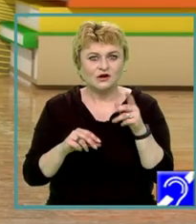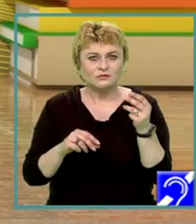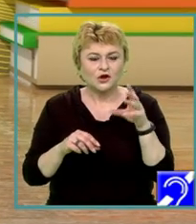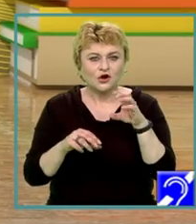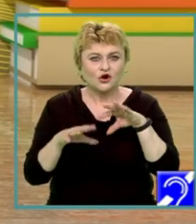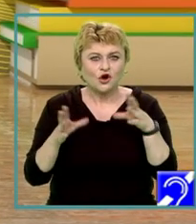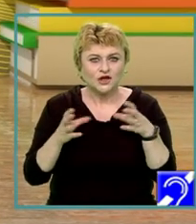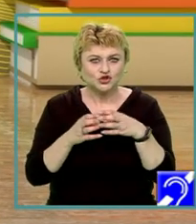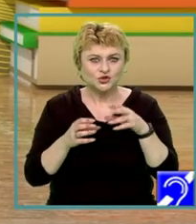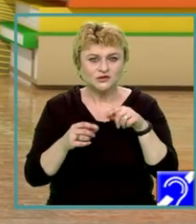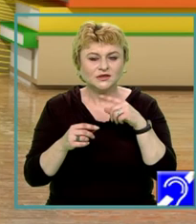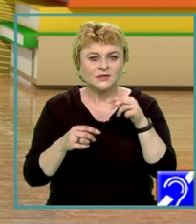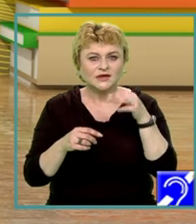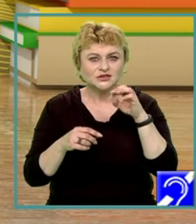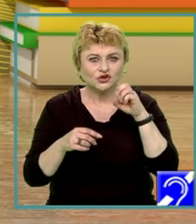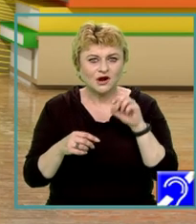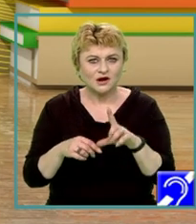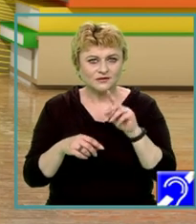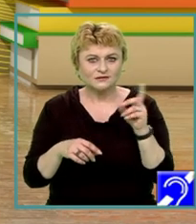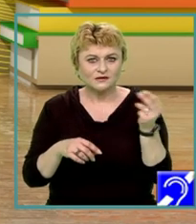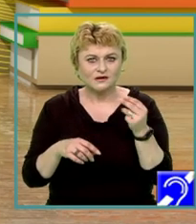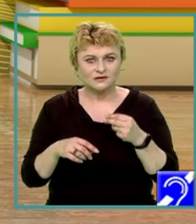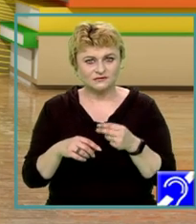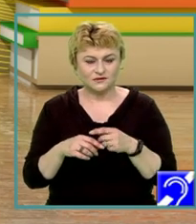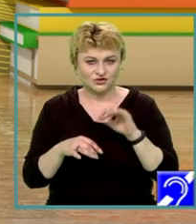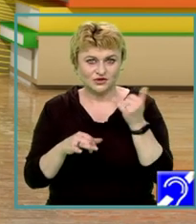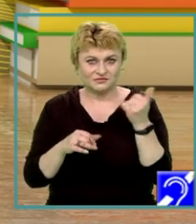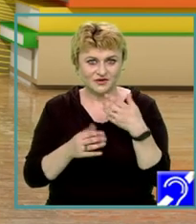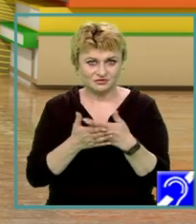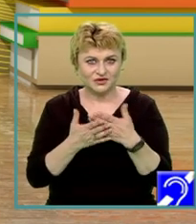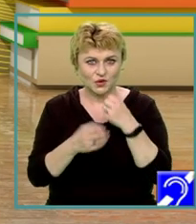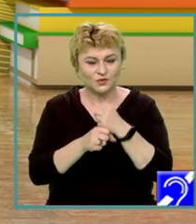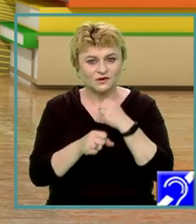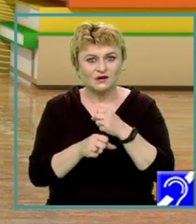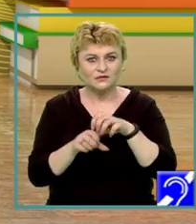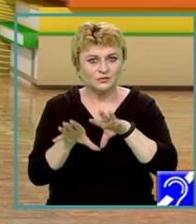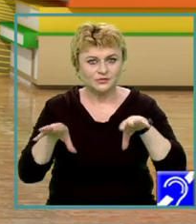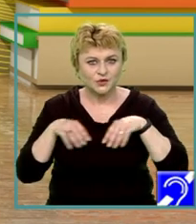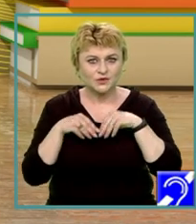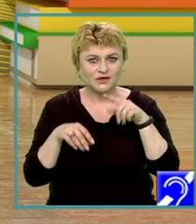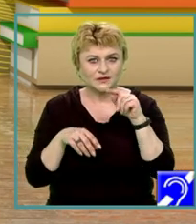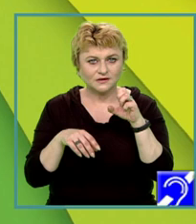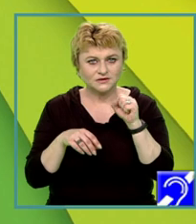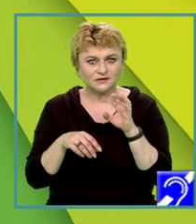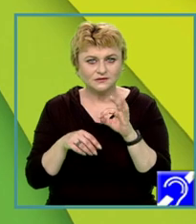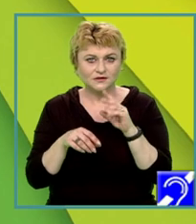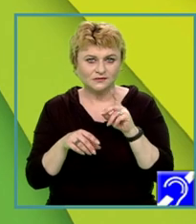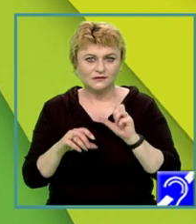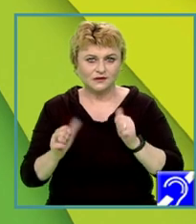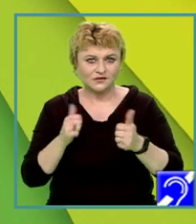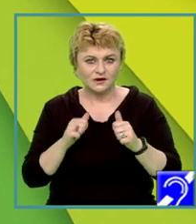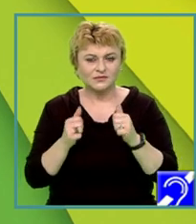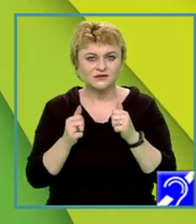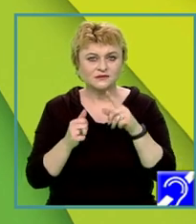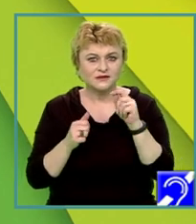Lipatti din București ne astăzi pentru a lucra împreună testul de antrenament numarul 7